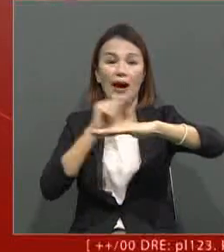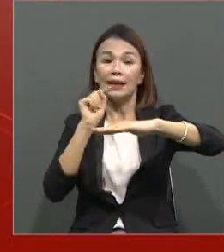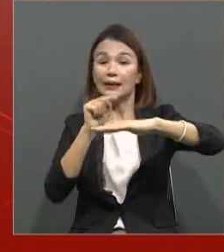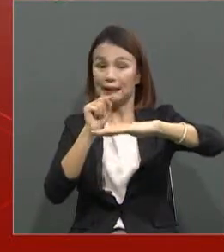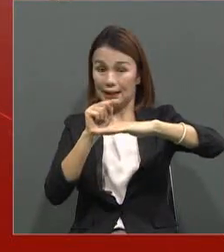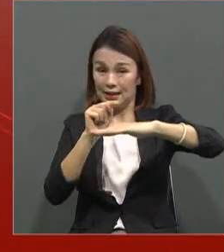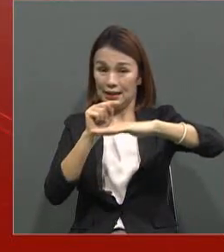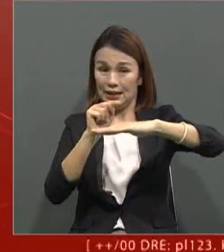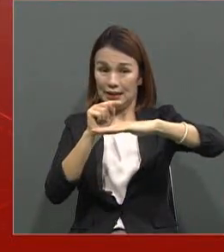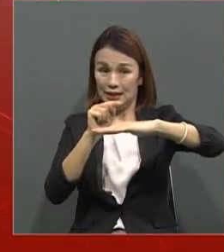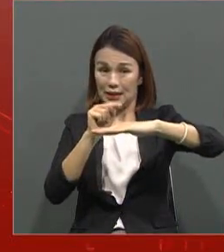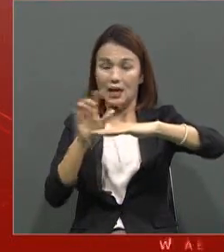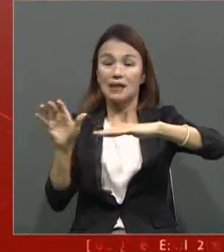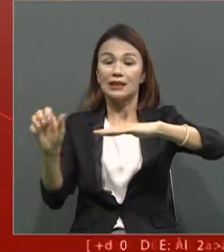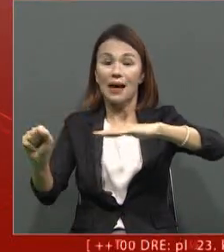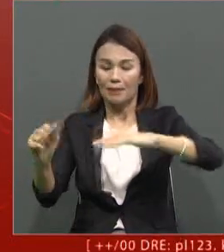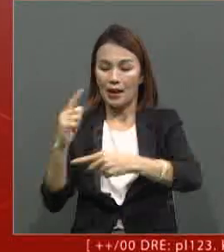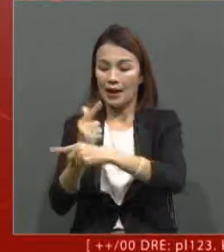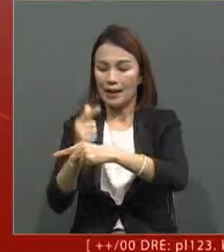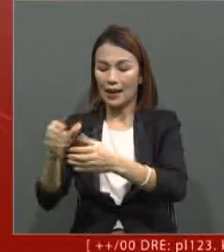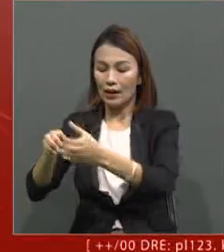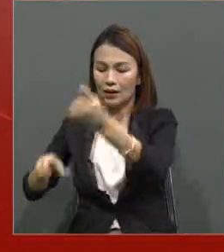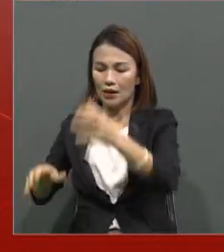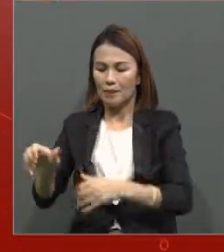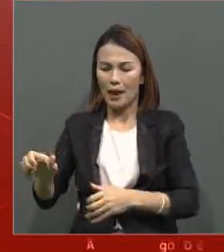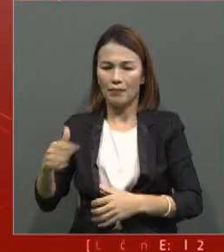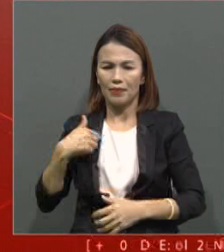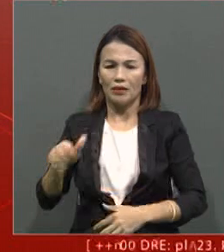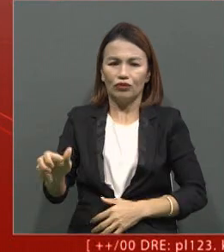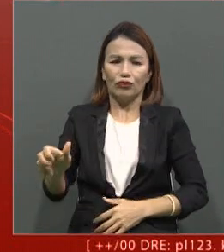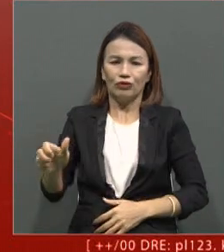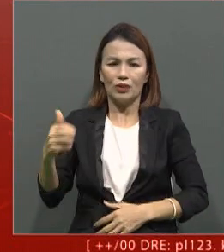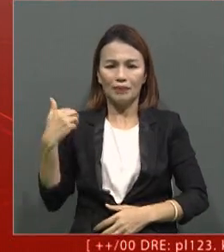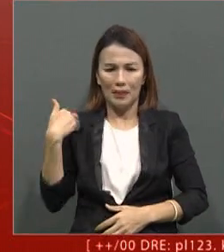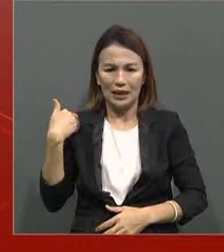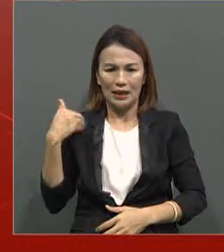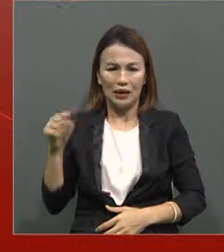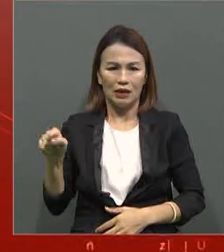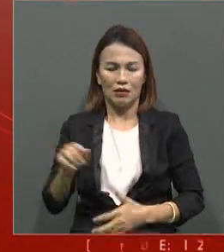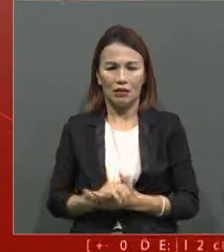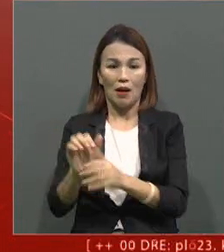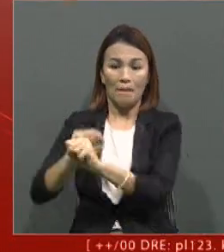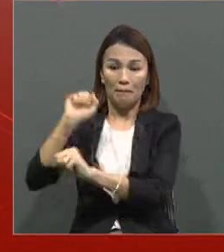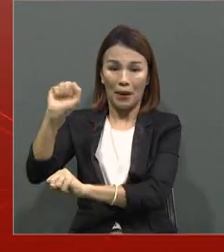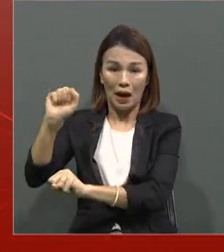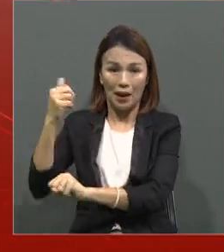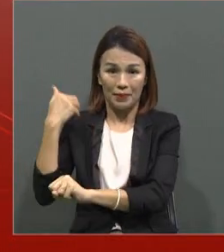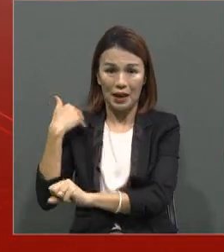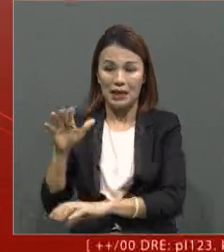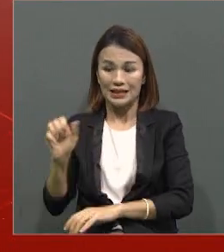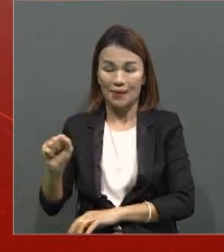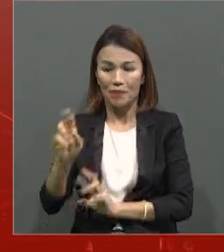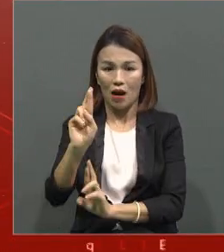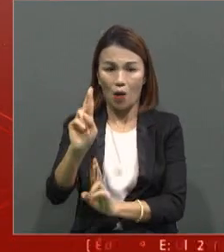ขึ้นเนี่ยถ้าไปจับราวสะพานเนี่ยปรากฏว่าเหมือนกับมันมีไฟช็อตออกมาเหมือนไฟรั่วออกมาตเลยเห็นมั้ยฮะอย่าจับราวไฟ